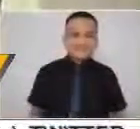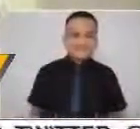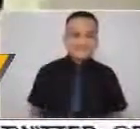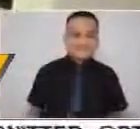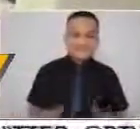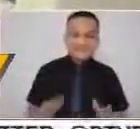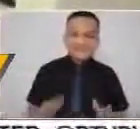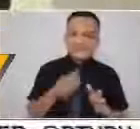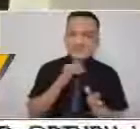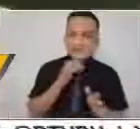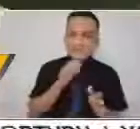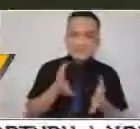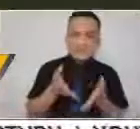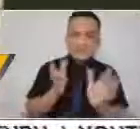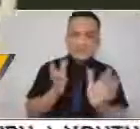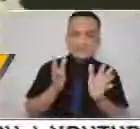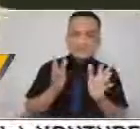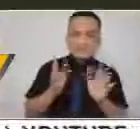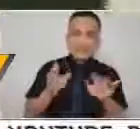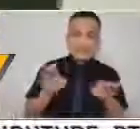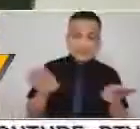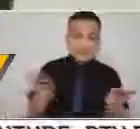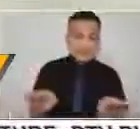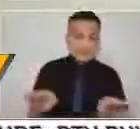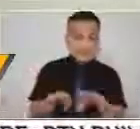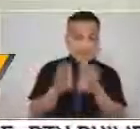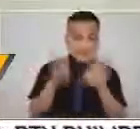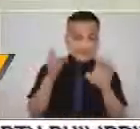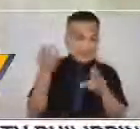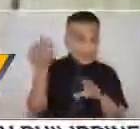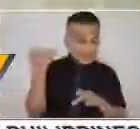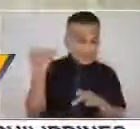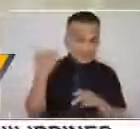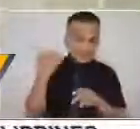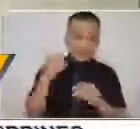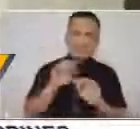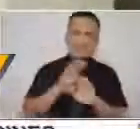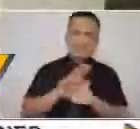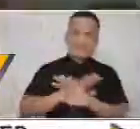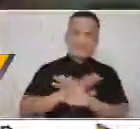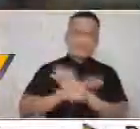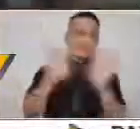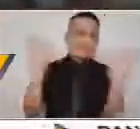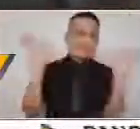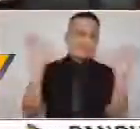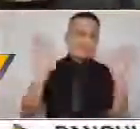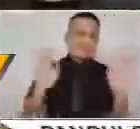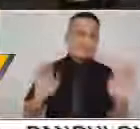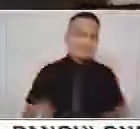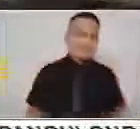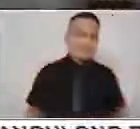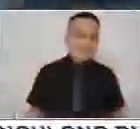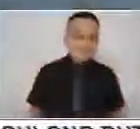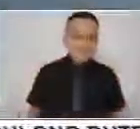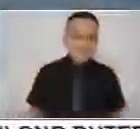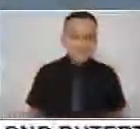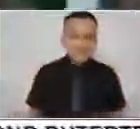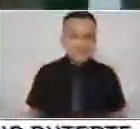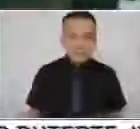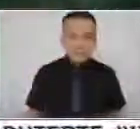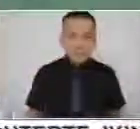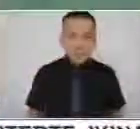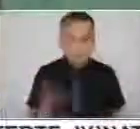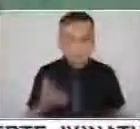sa mga hakbang para sa ligtas, patas at malayang 2022 national and local elections. Nagbabala naman si Dr. Lulu